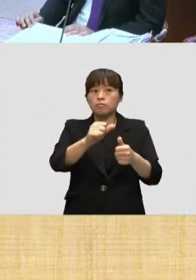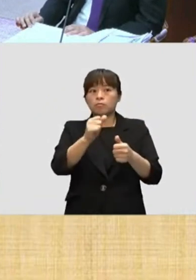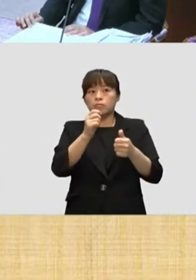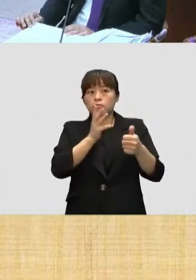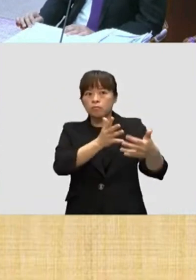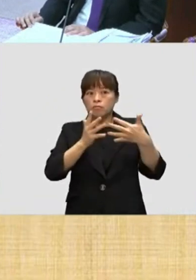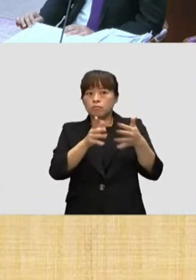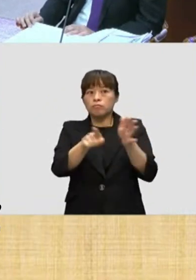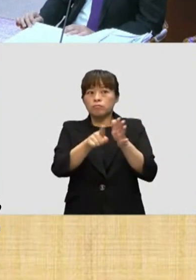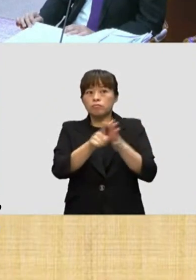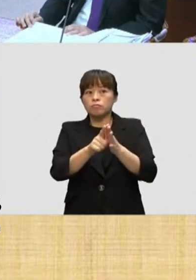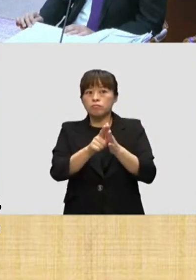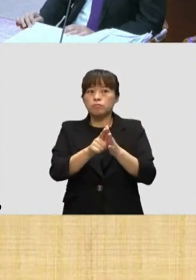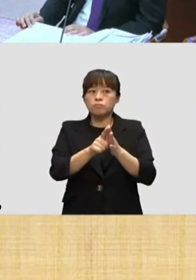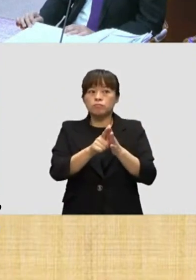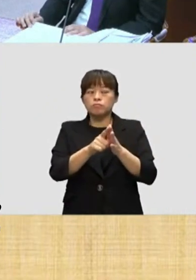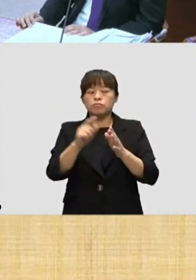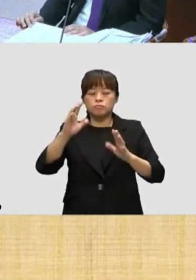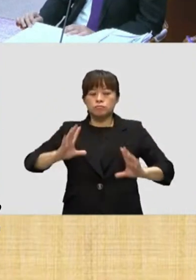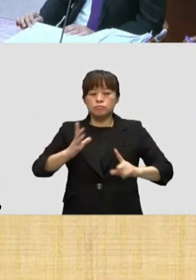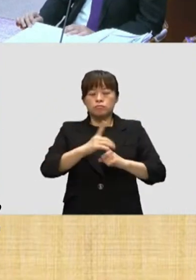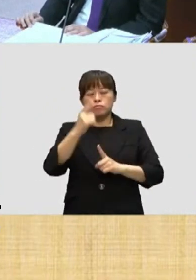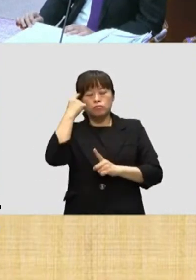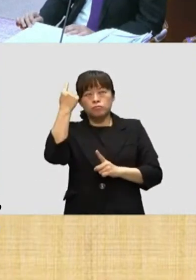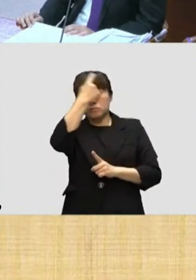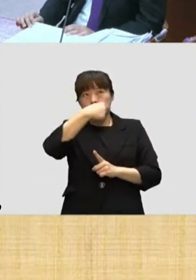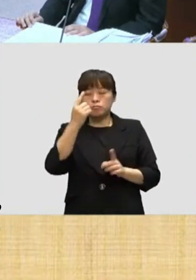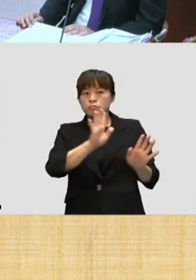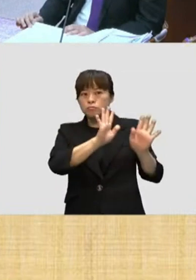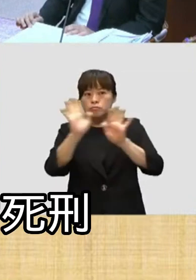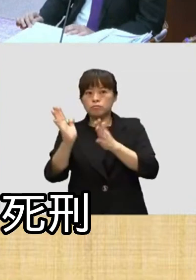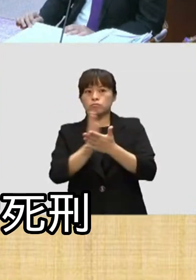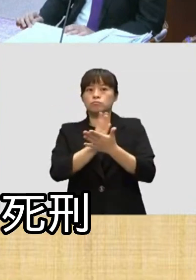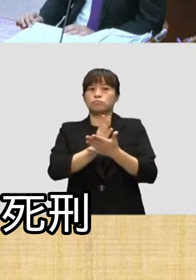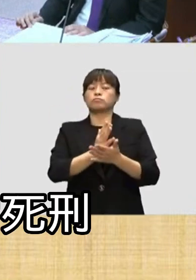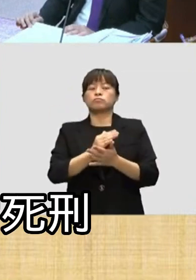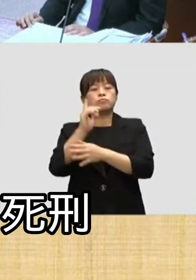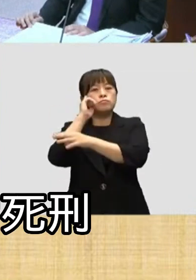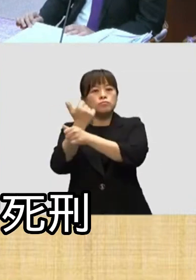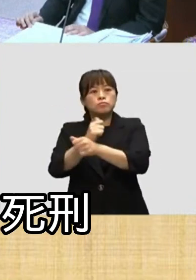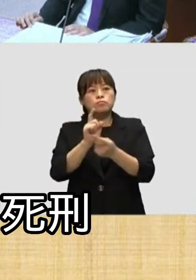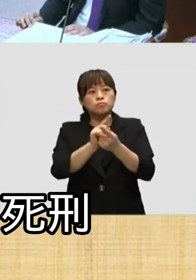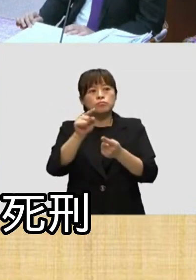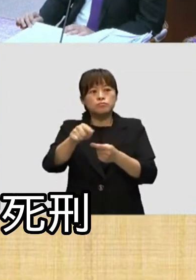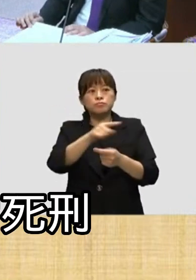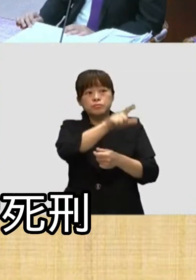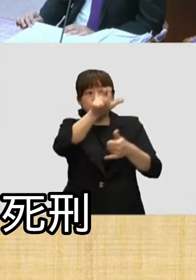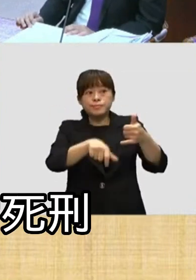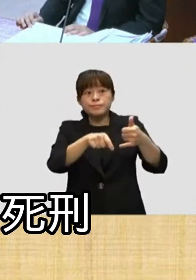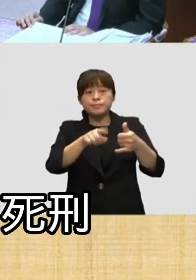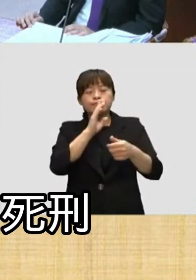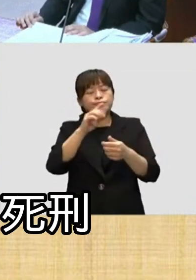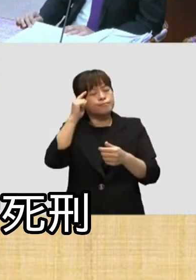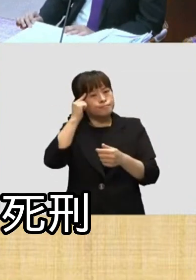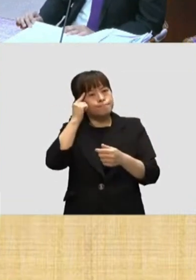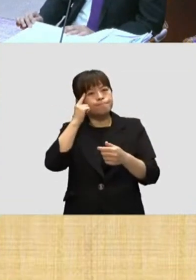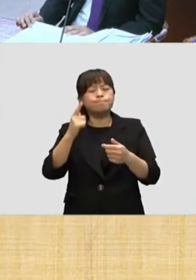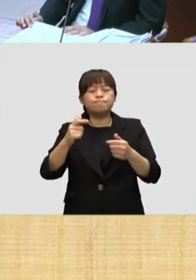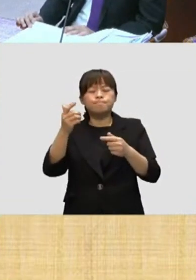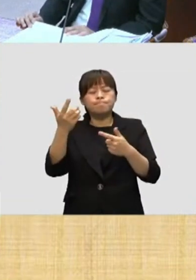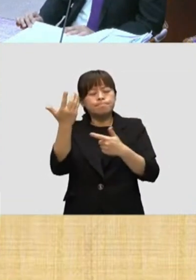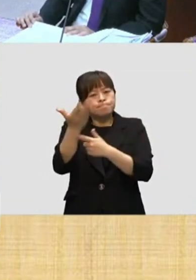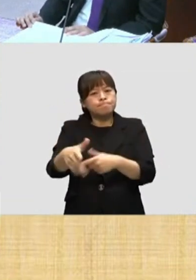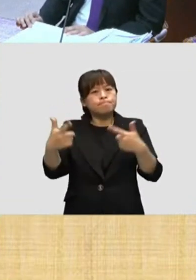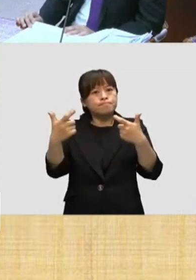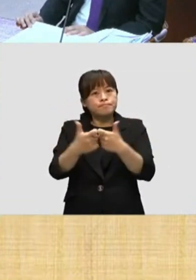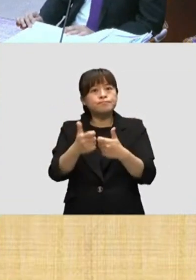候而为行为时的实质精神状态进行审查，应考量对这类被告裁处或适当死刑适当